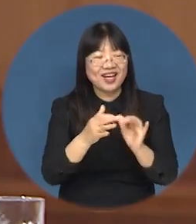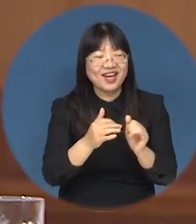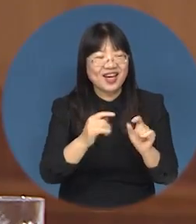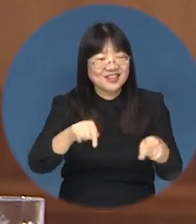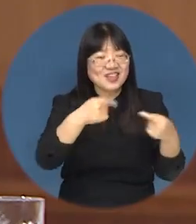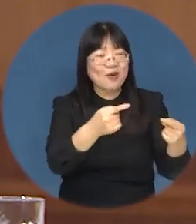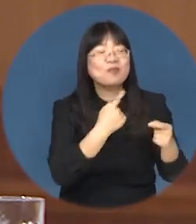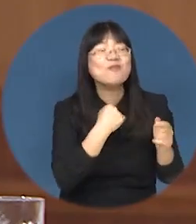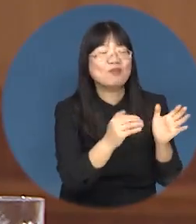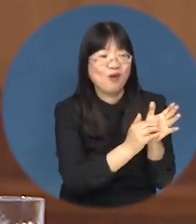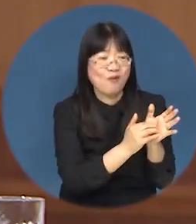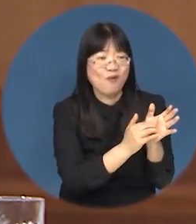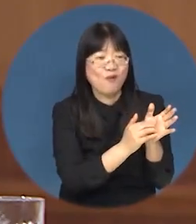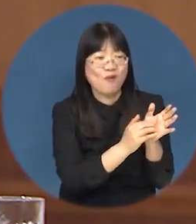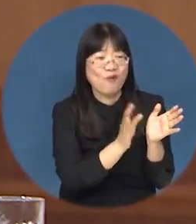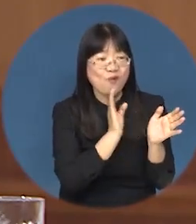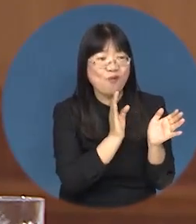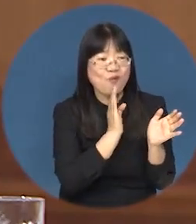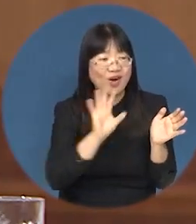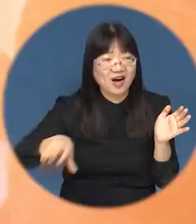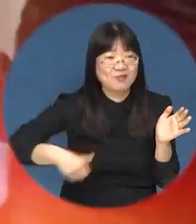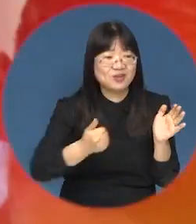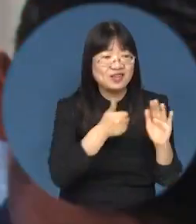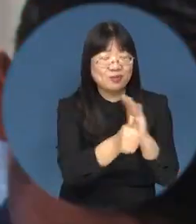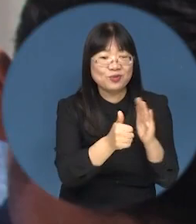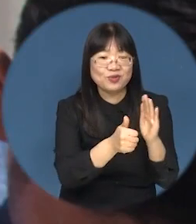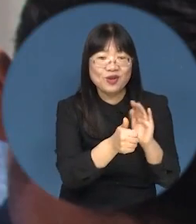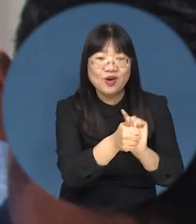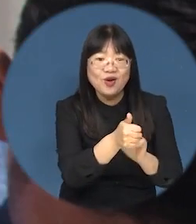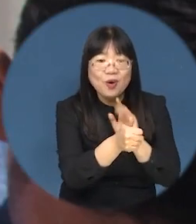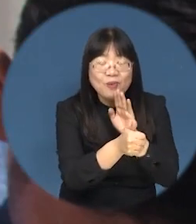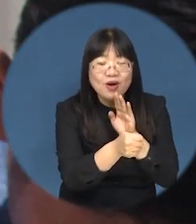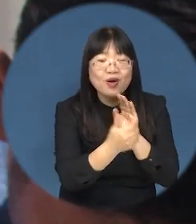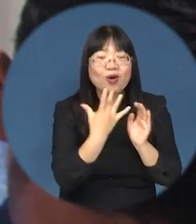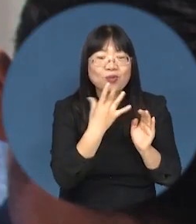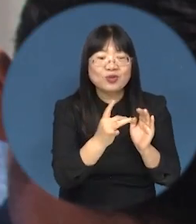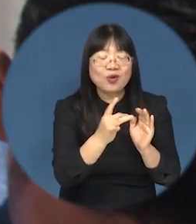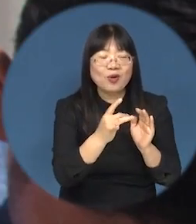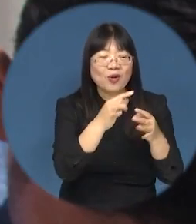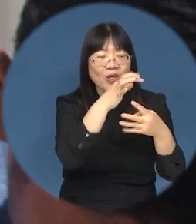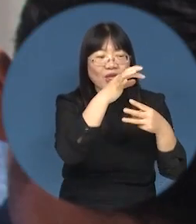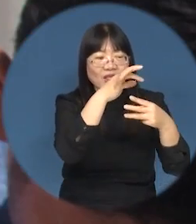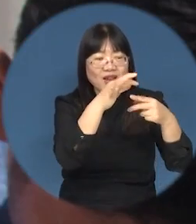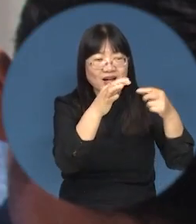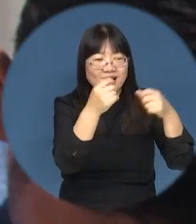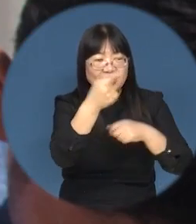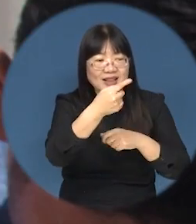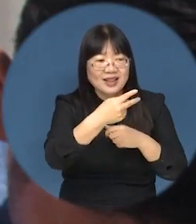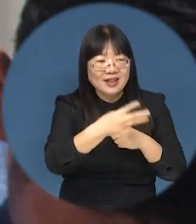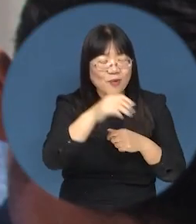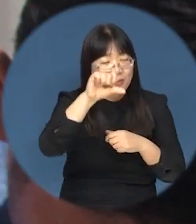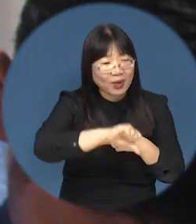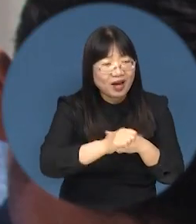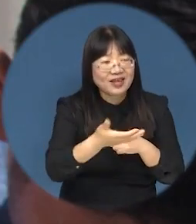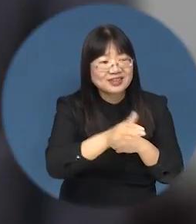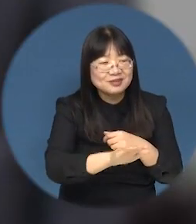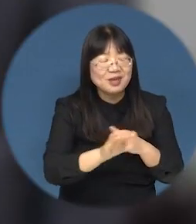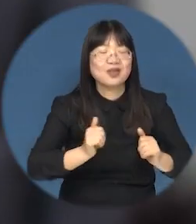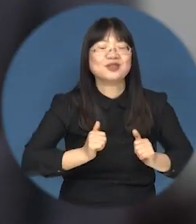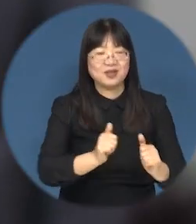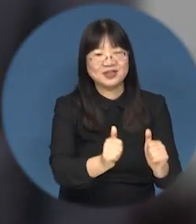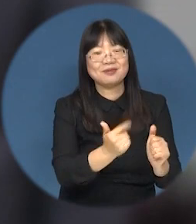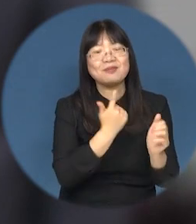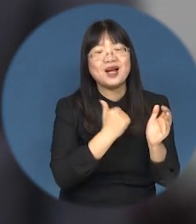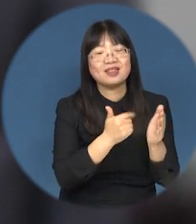캄보디아 대표 선수로. 캄보디아 대표 선수로. 예, 예. 그 거기 가서 이제 물론 순위는 안 됐지만은, 열심히 이제 했나 봅니다. 예, 그래서, 예.